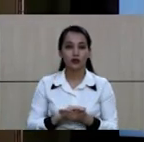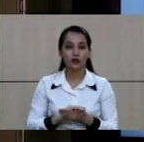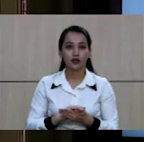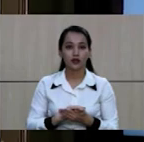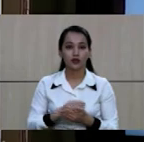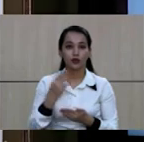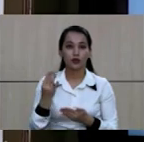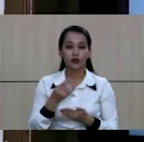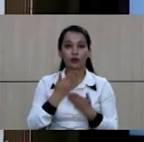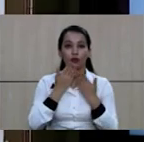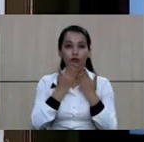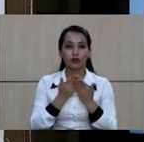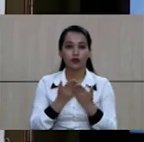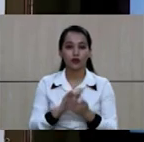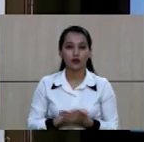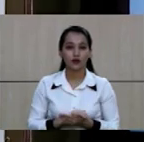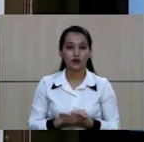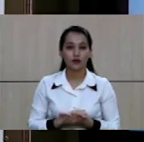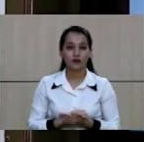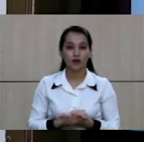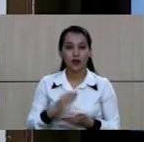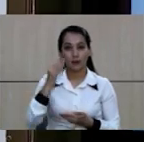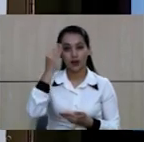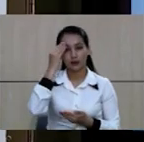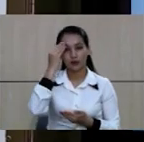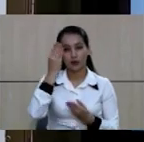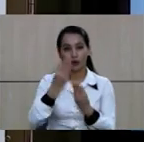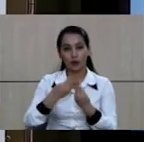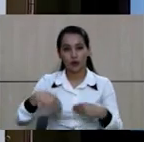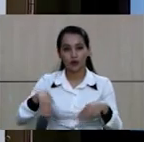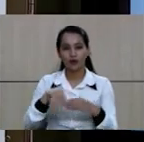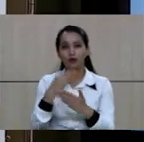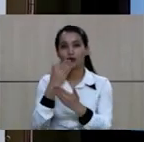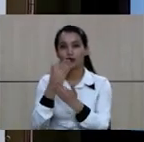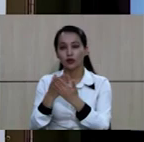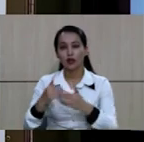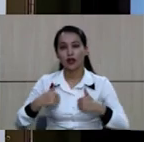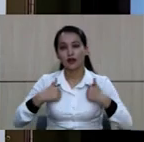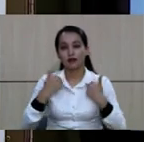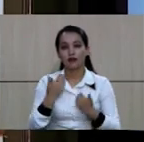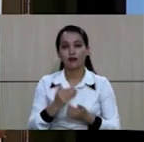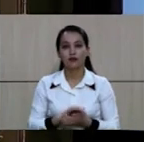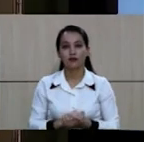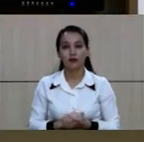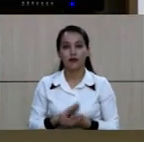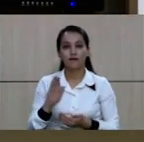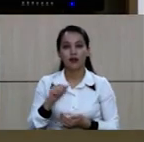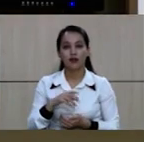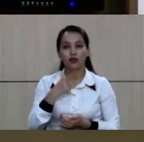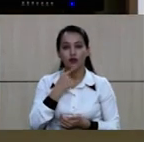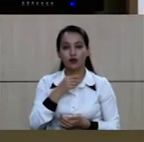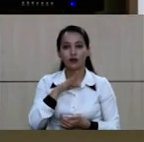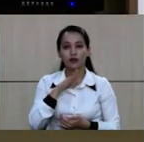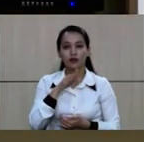albatta o'qiysiz. Uning mazmunlari haqida uydagilar bilan suhbatlashga harakat qiling aziz o'quvchilar va kabutar bilan